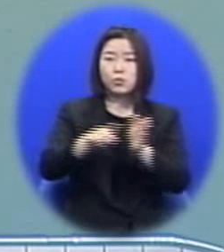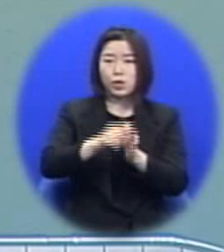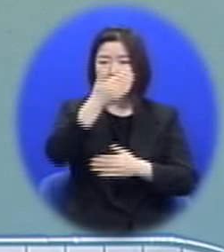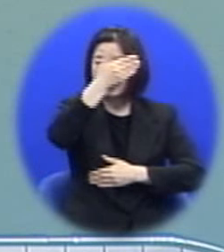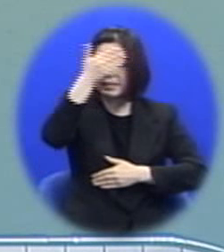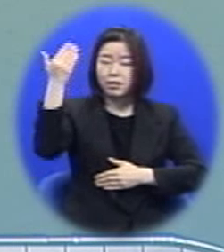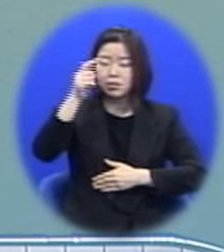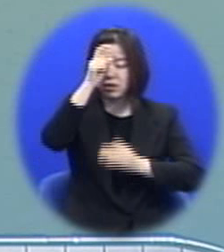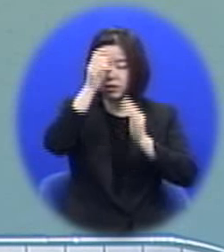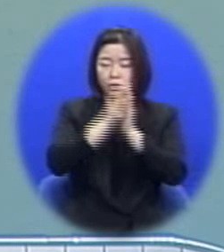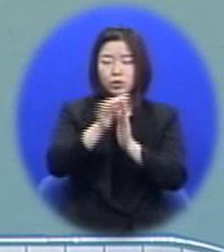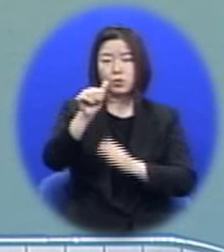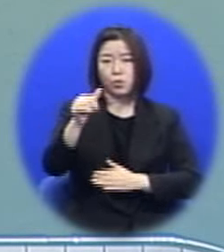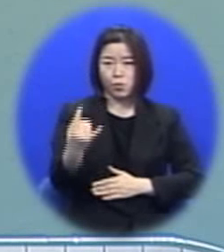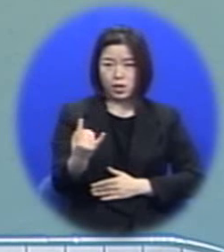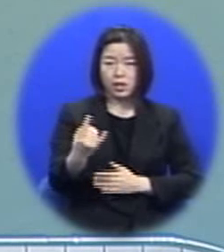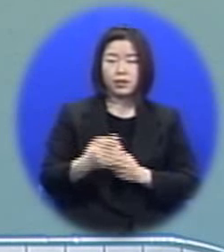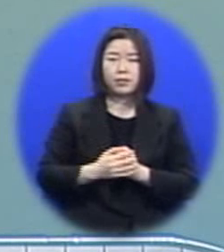청년들의 기도회예요.